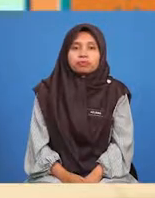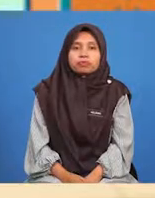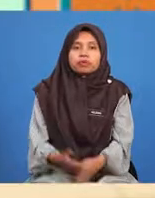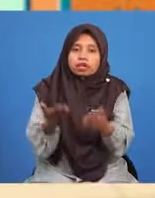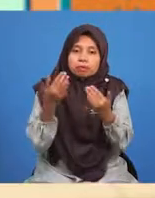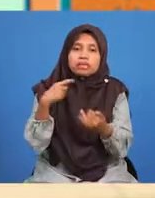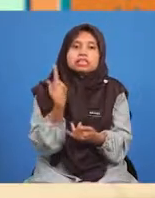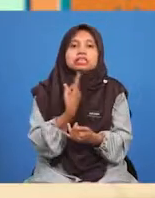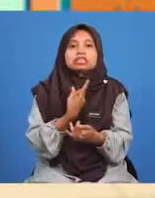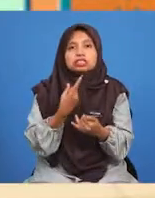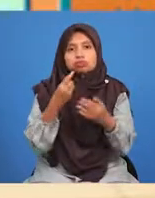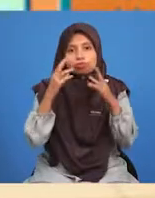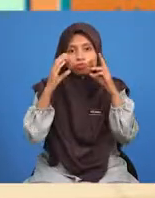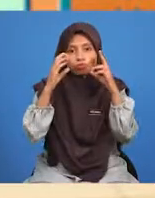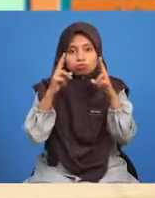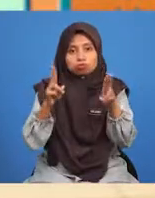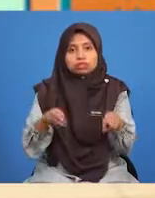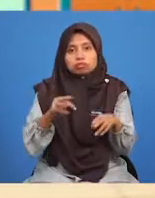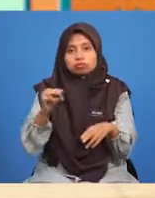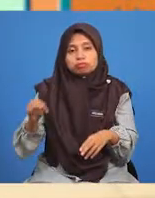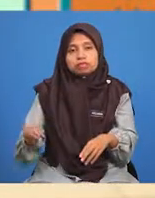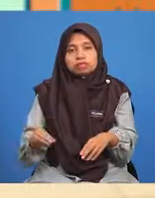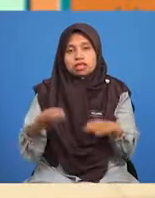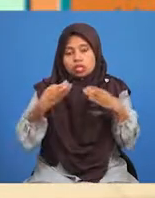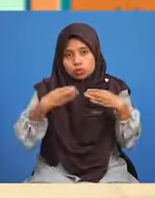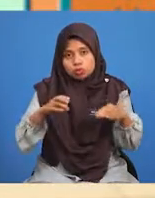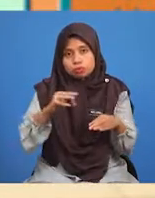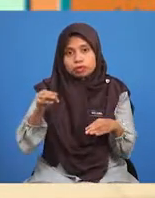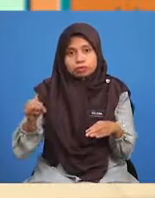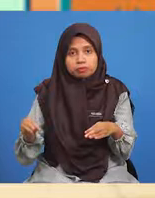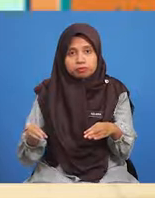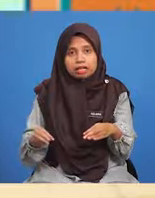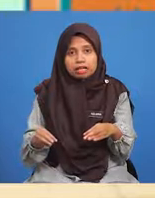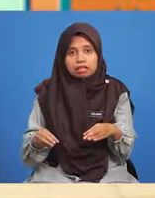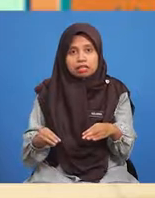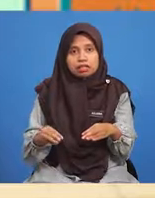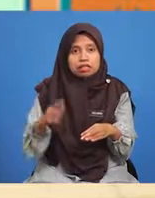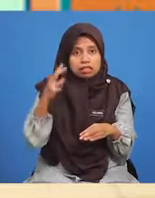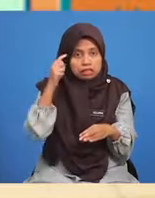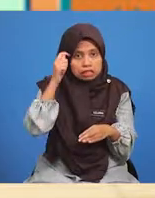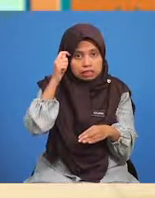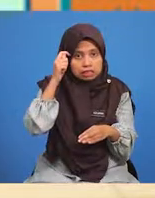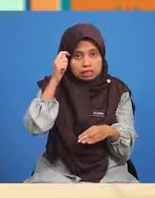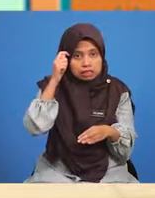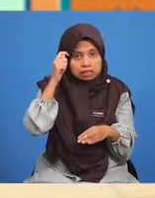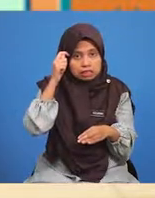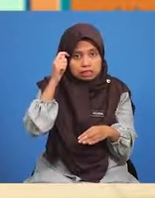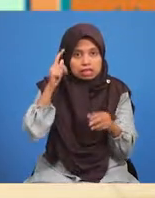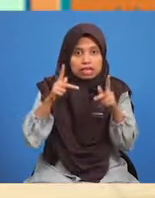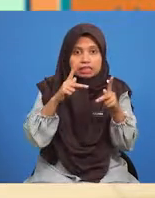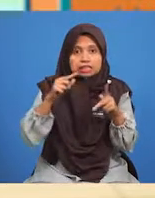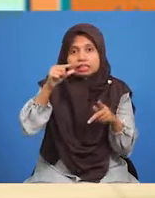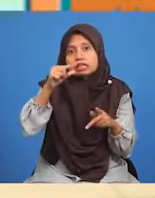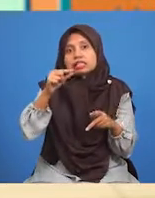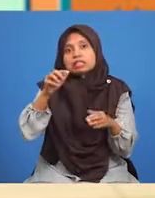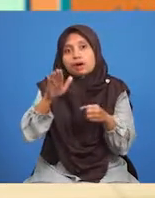Mari cikgu uji murid-murid. Cuba murid-murid teka kata ganda penuh bagi